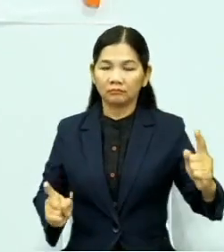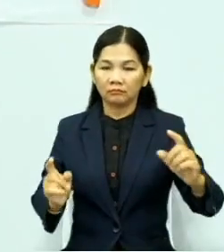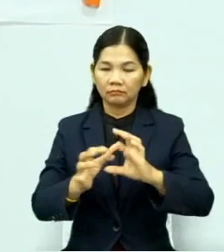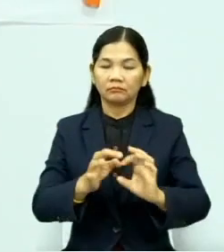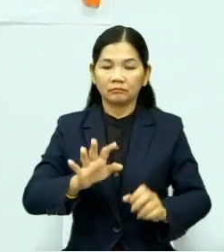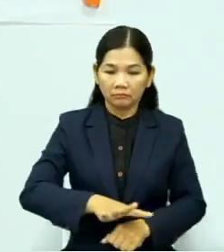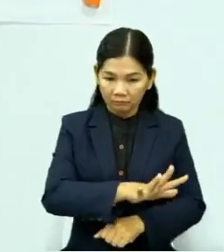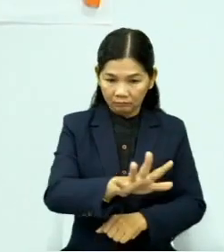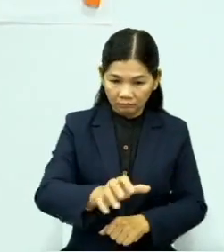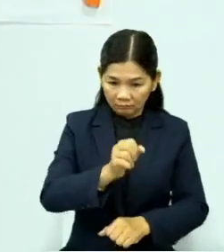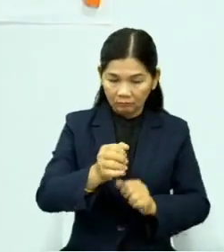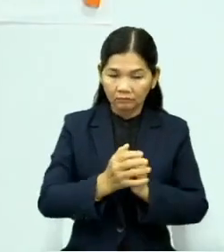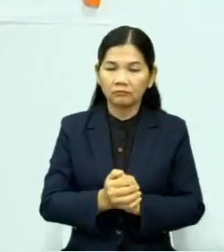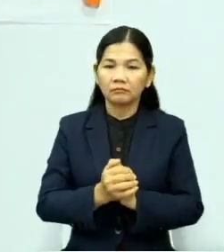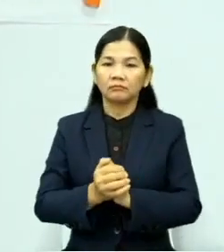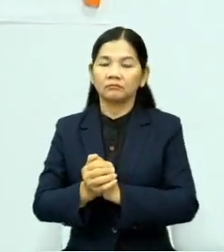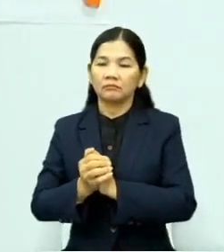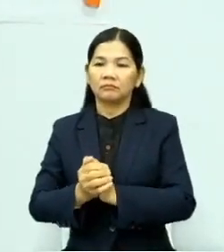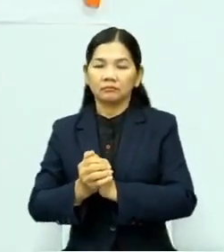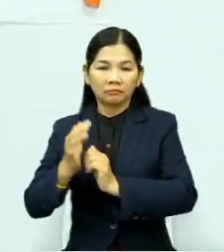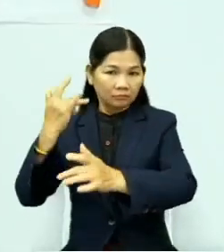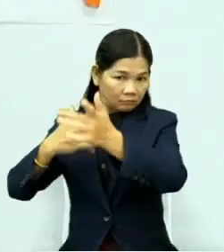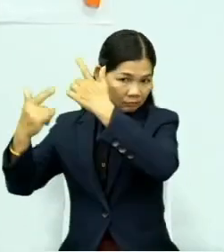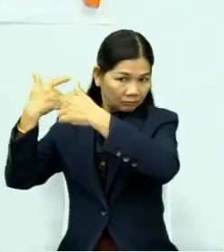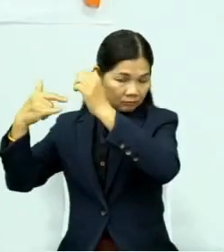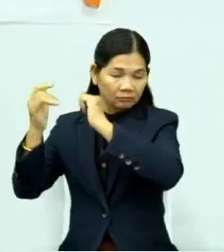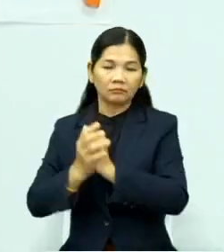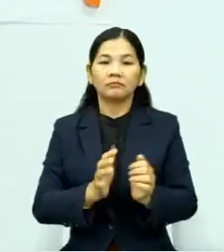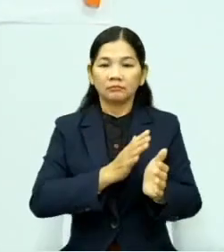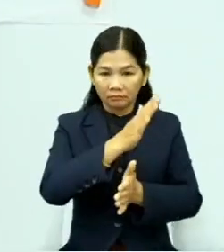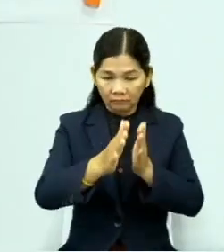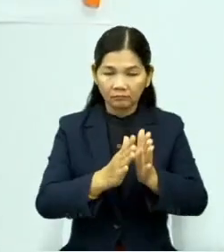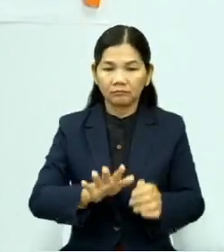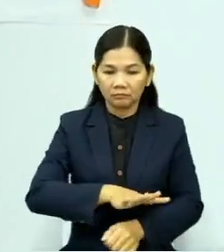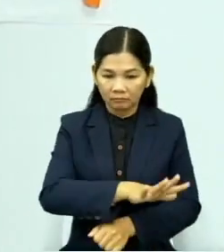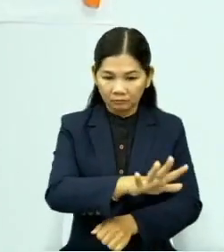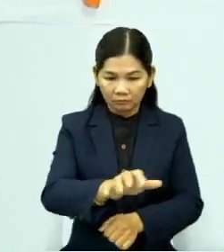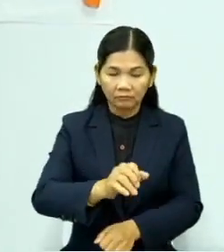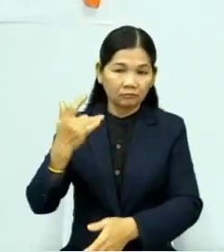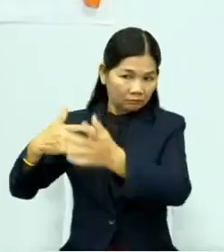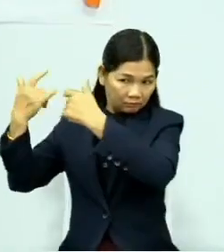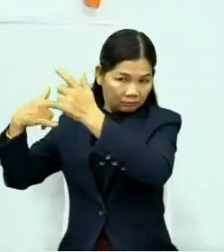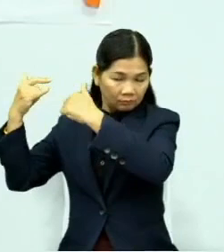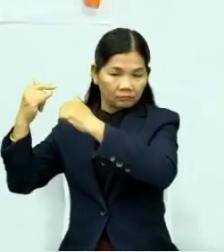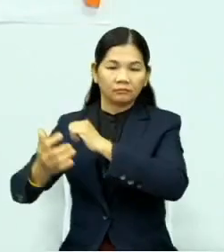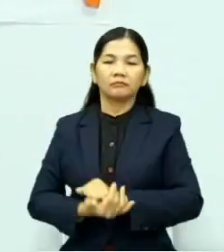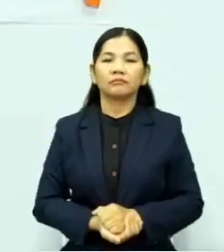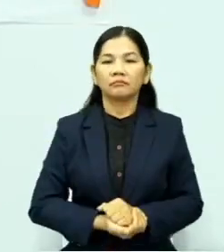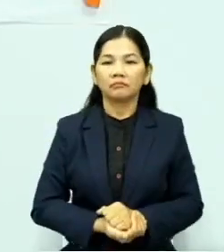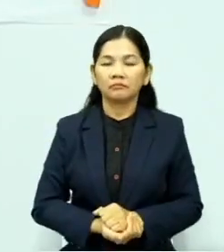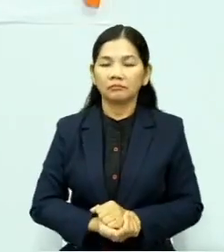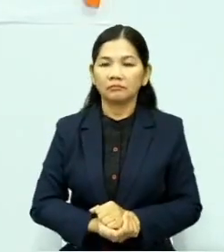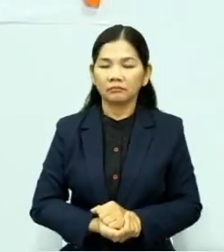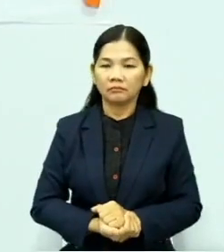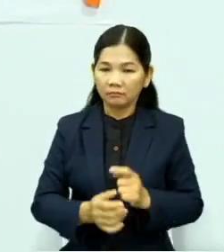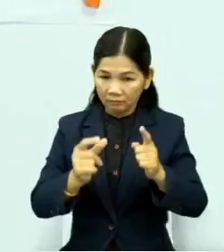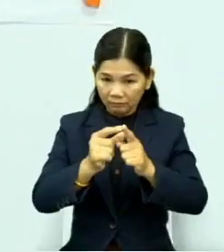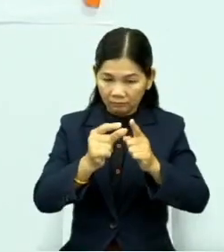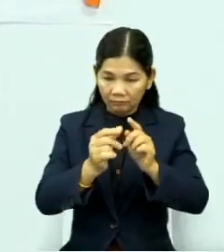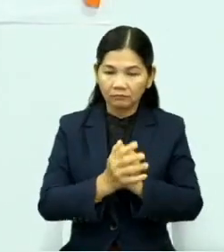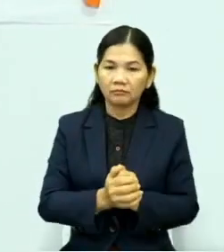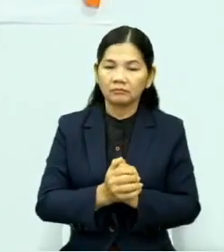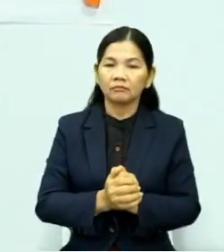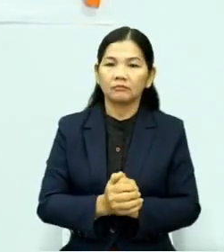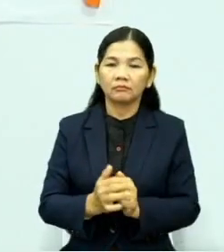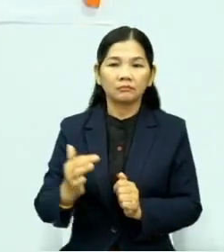bị khmái từ bị bố bộ ràn chẳng phải để dưỡng ám cứ khmái bộ ràn nè con hay dưỡng nè bị dưỡng nè miên bị